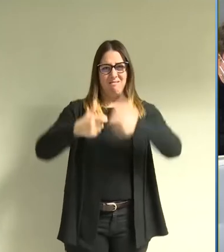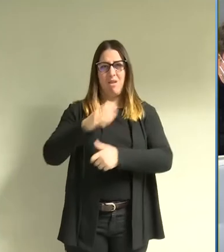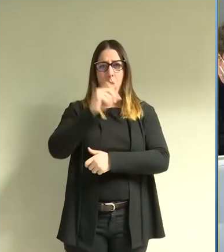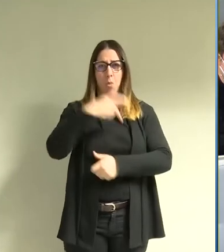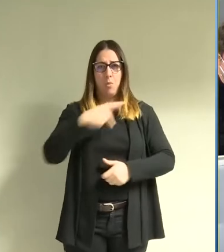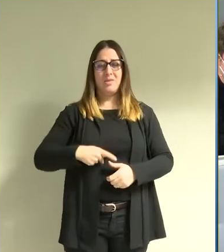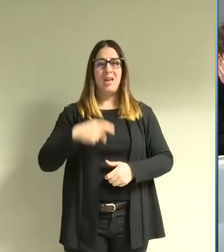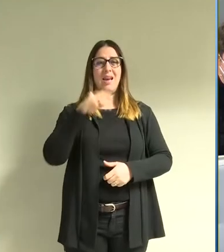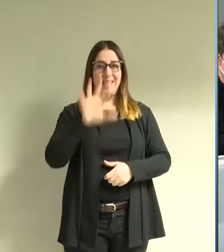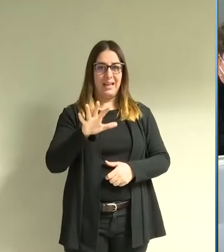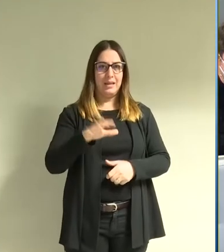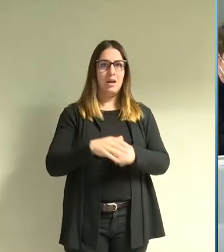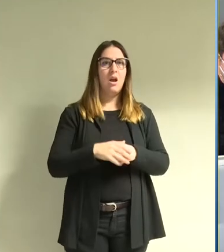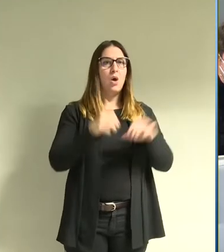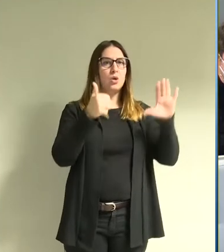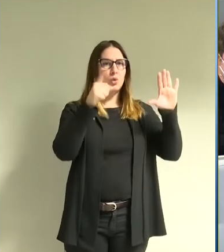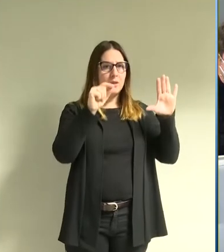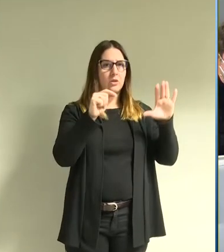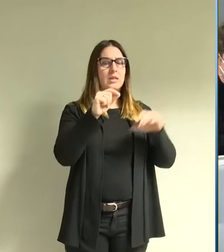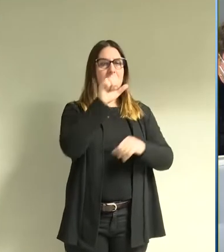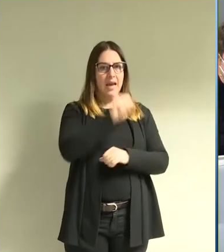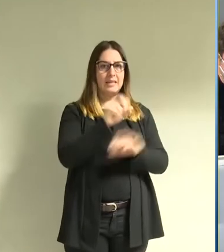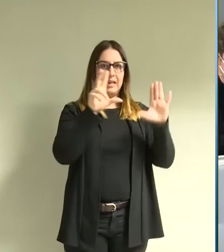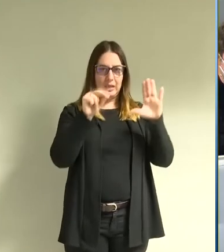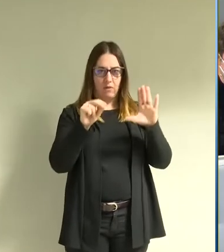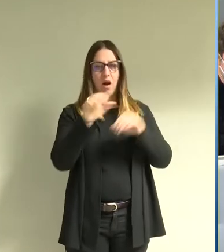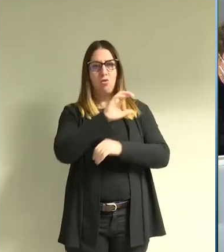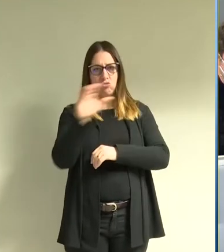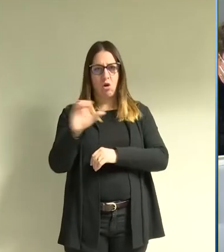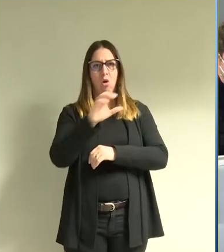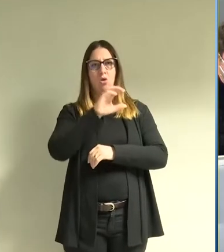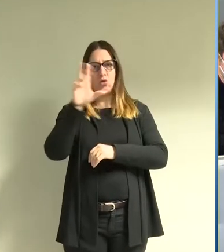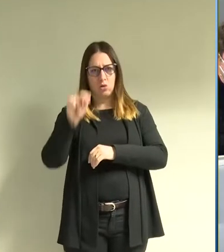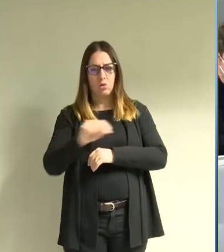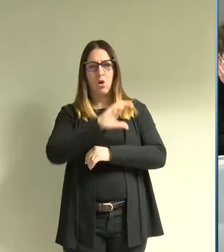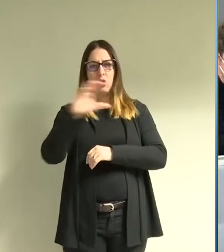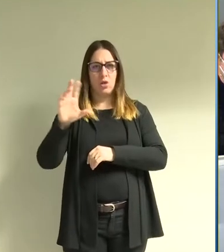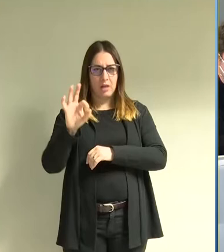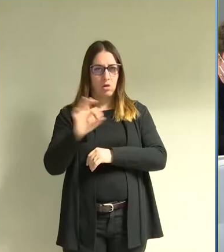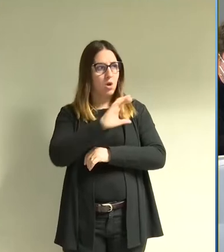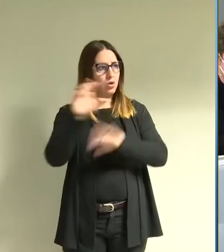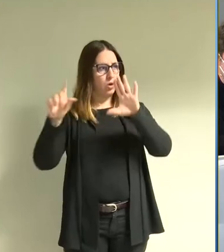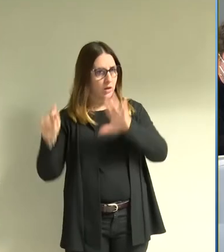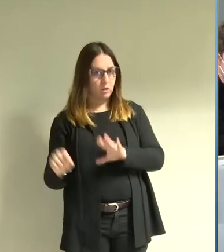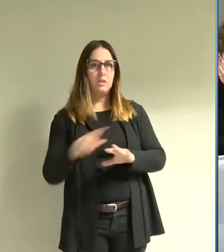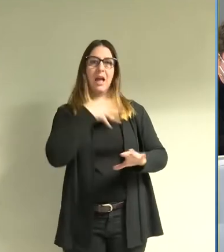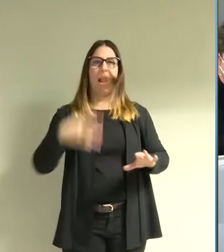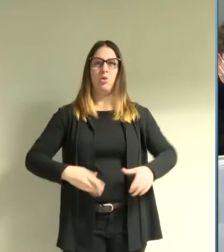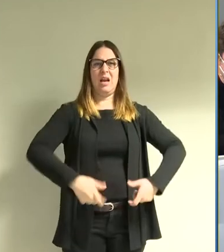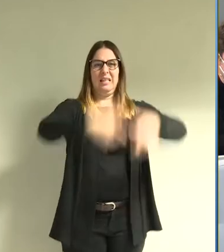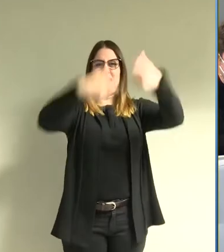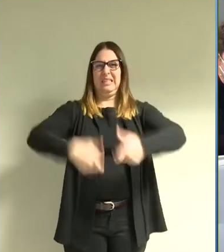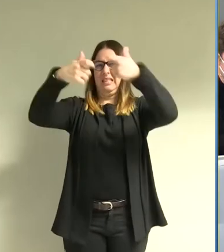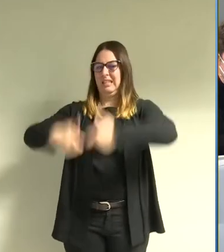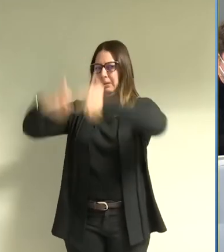au 70 s 80 100 130 150 et 170 galerie de l'arlequin dès janvier